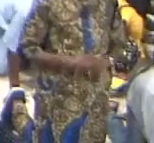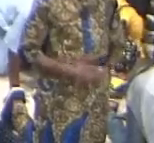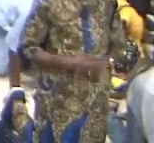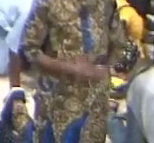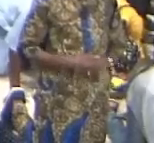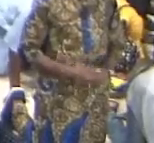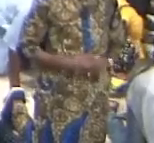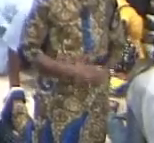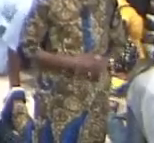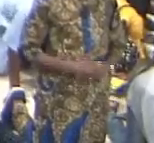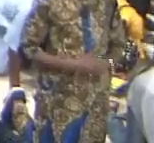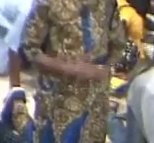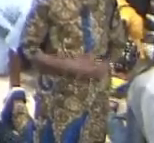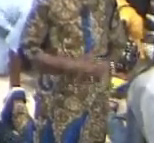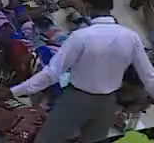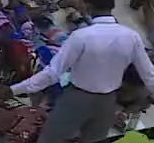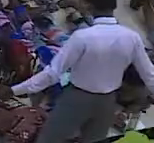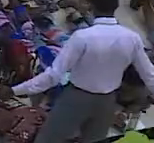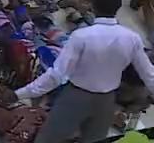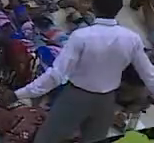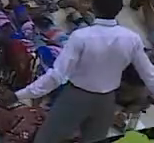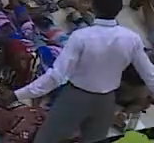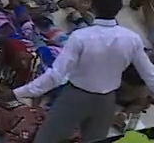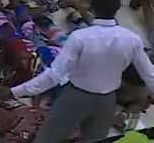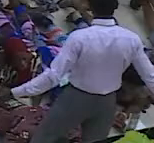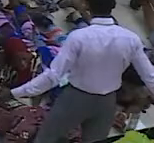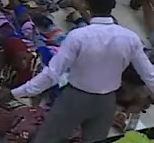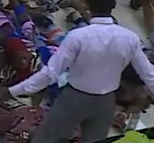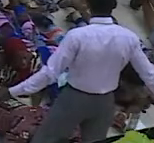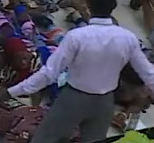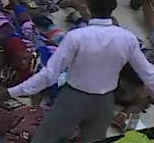d'honneur seigneur fais de moi ton vase